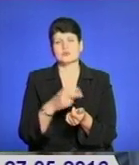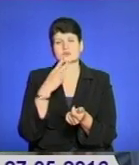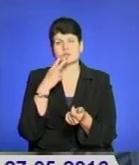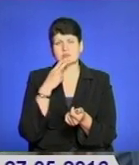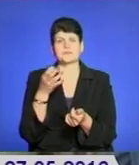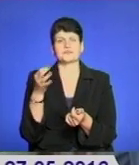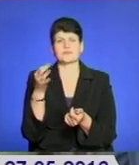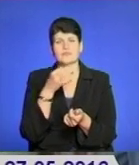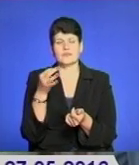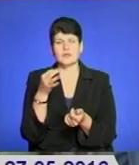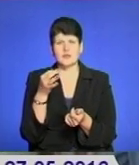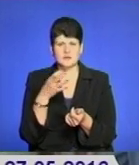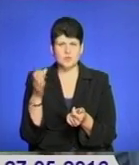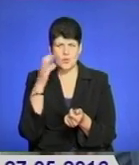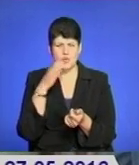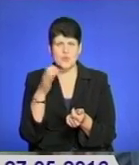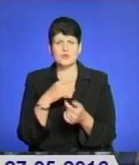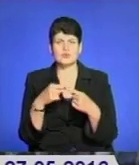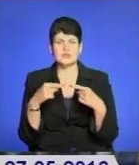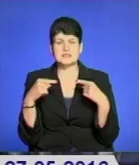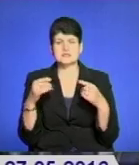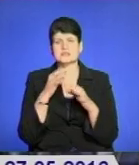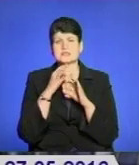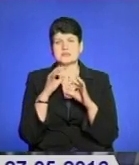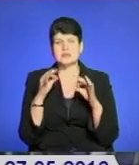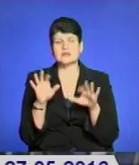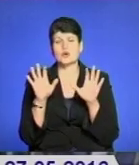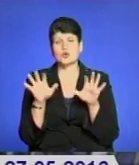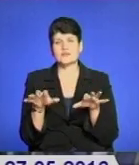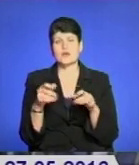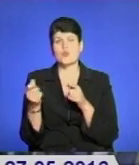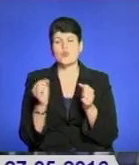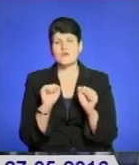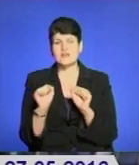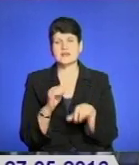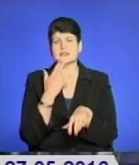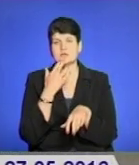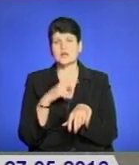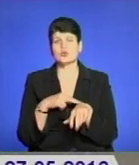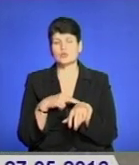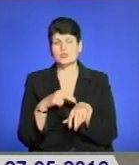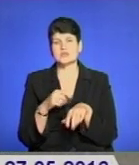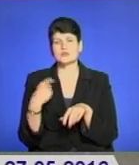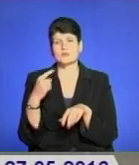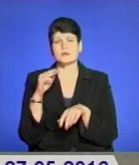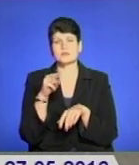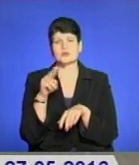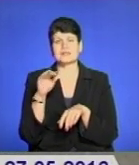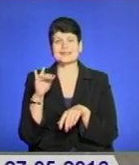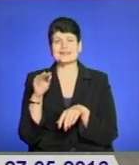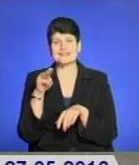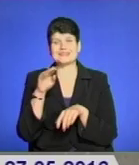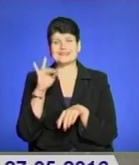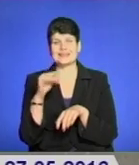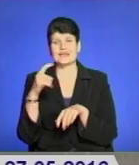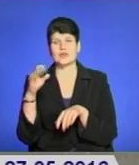тютюнопаління школярам розповів начальник відділу превентивної діяльності Головного управління Національної поліції в області Петро Тихович. Він навів чимало